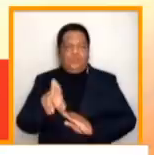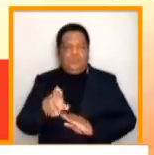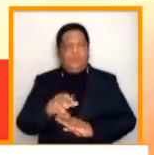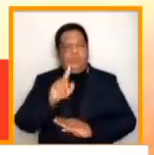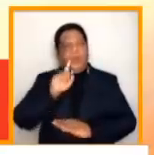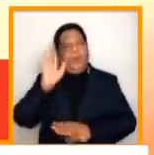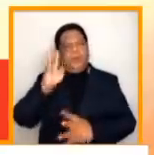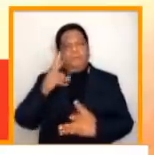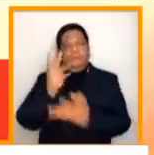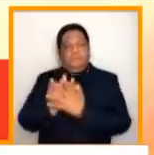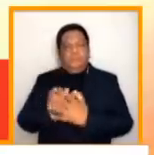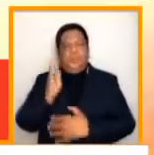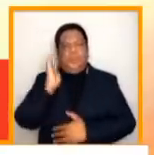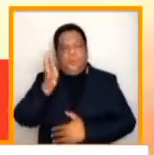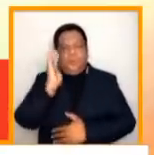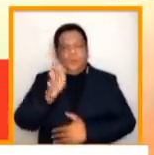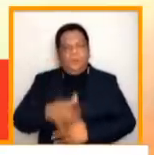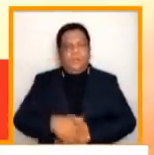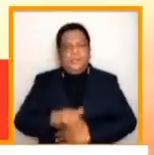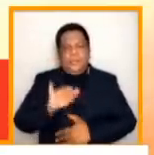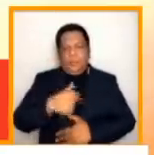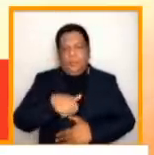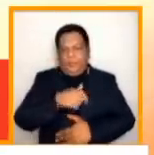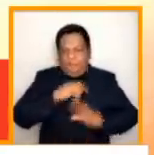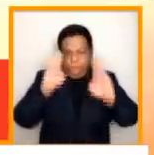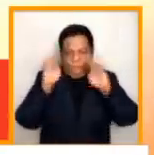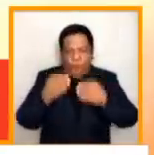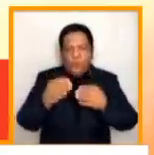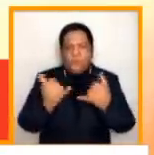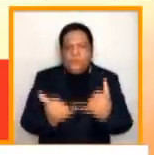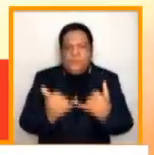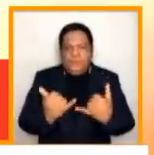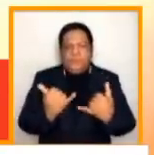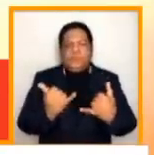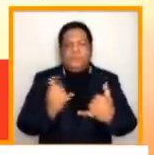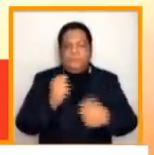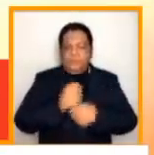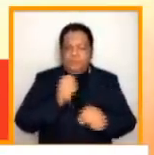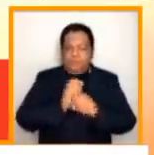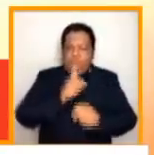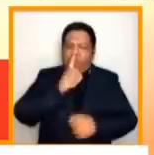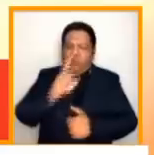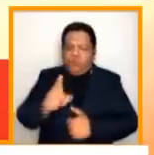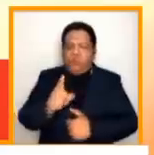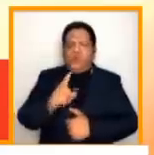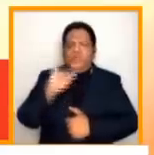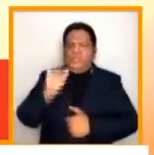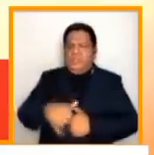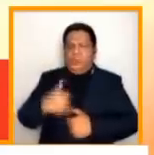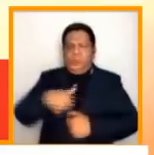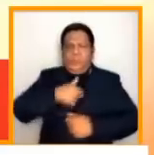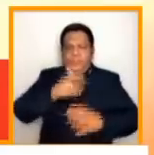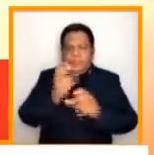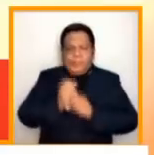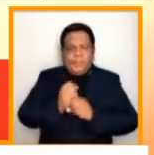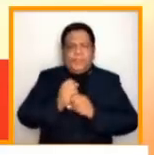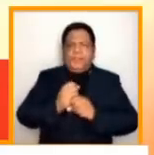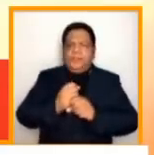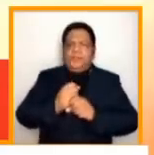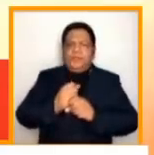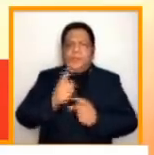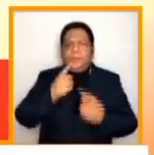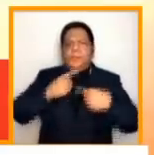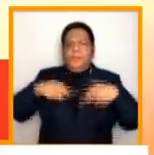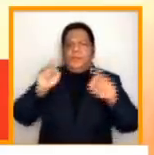bilangguan. Yan po yung ating tututukan, siguraduhin na yan ay makakuha tayo ng conviction sa kaso na yan para